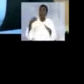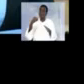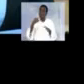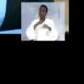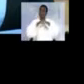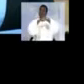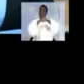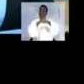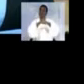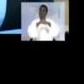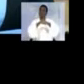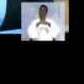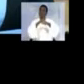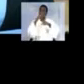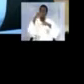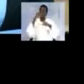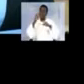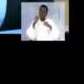la stabilité des campagnes,